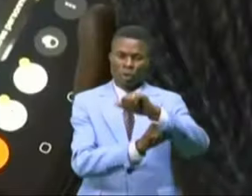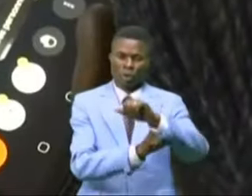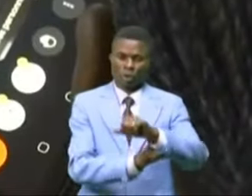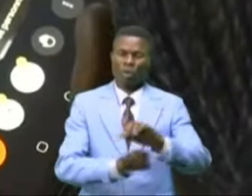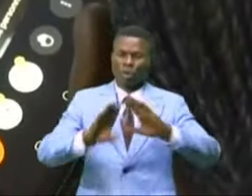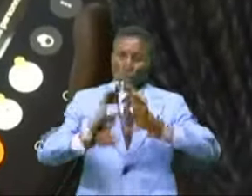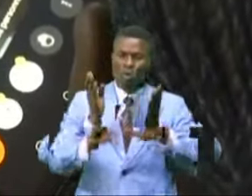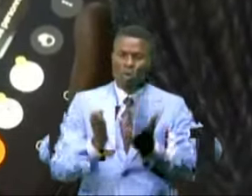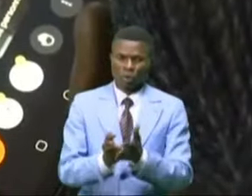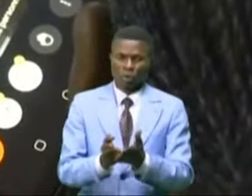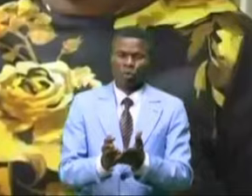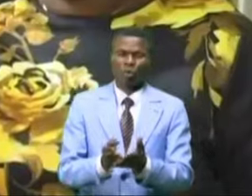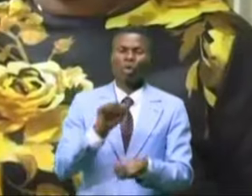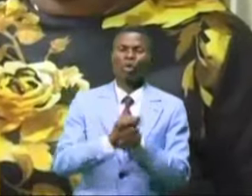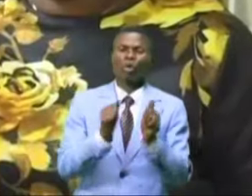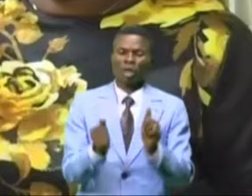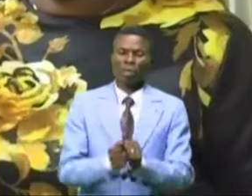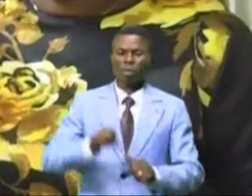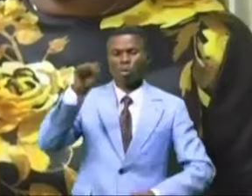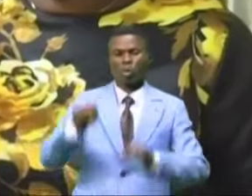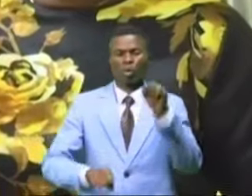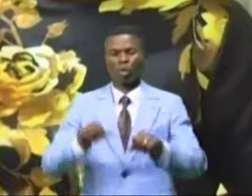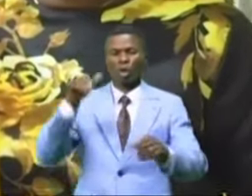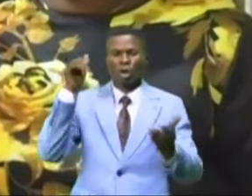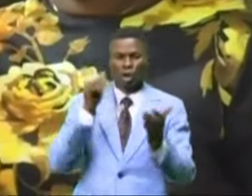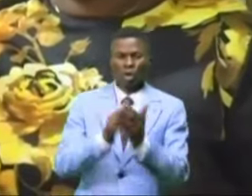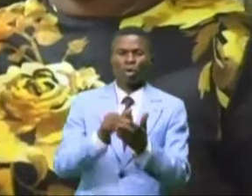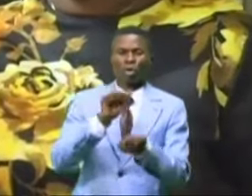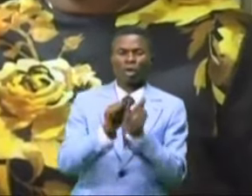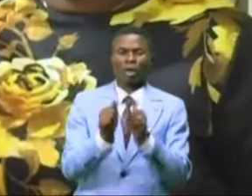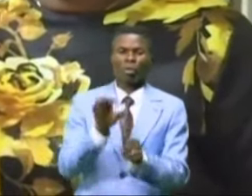ceux qui ont des contentieux électoraux. Le CAFCO est dans